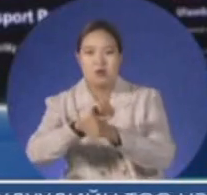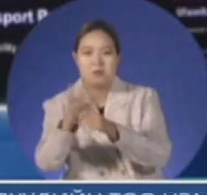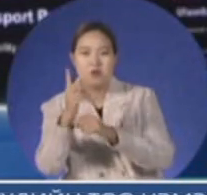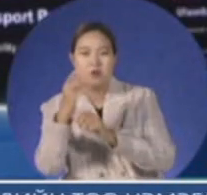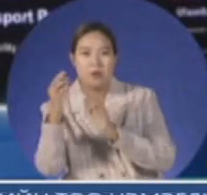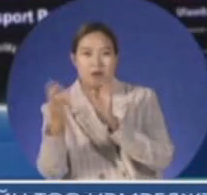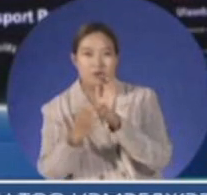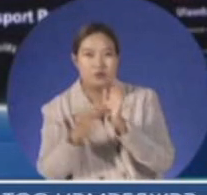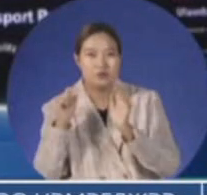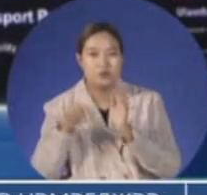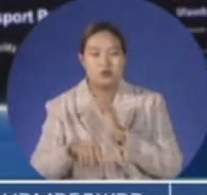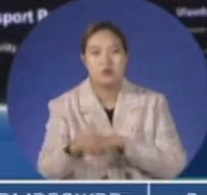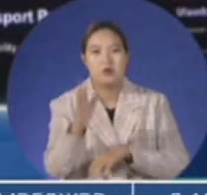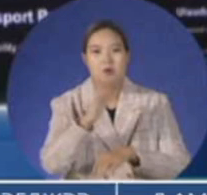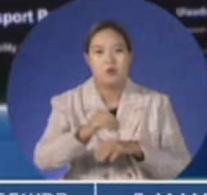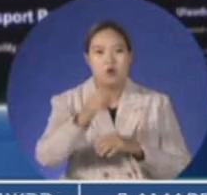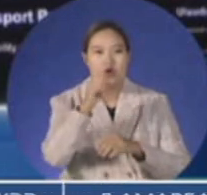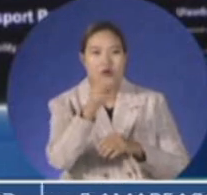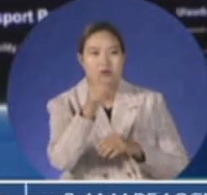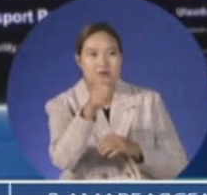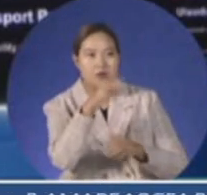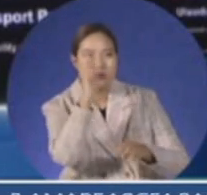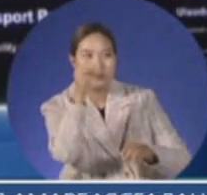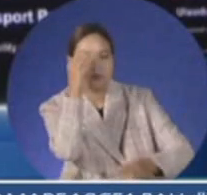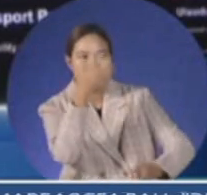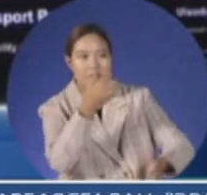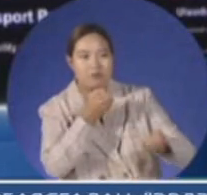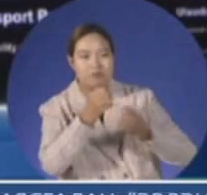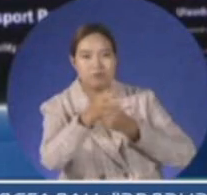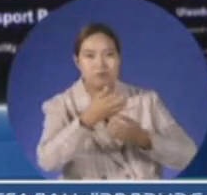үед хотуудын сайн туршлагыг солилцох зэрэг сэдвийн хүрээнд